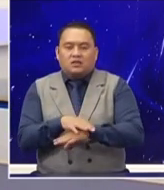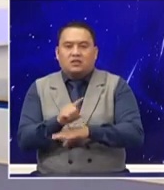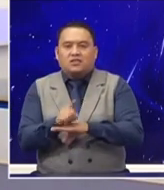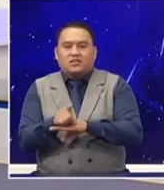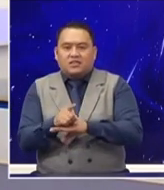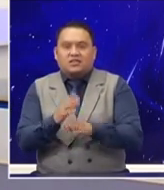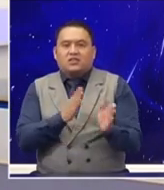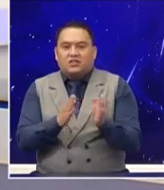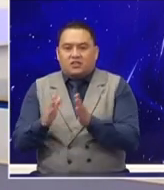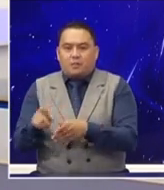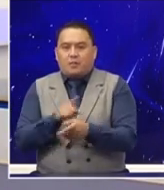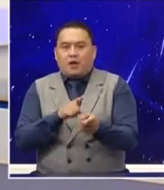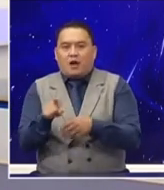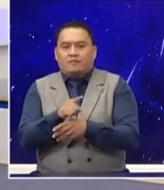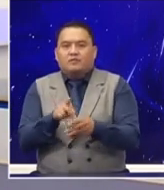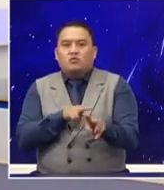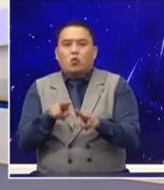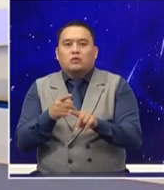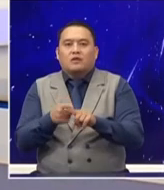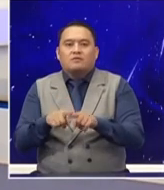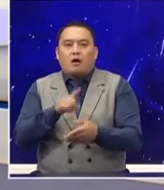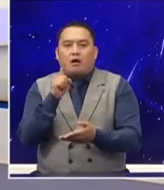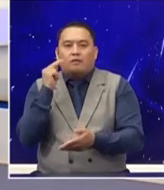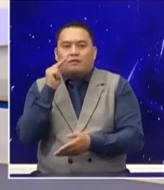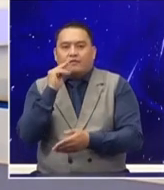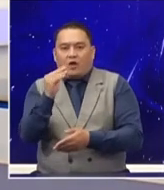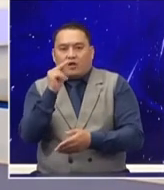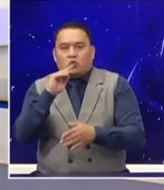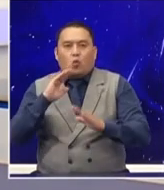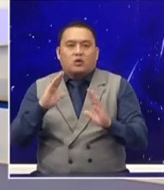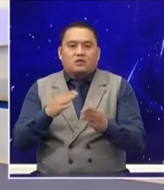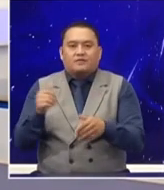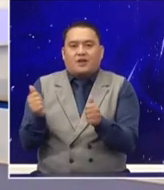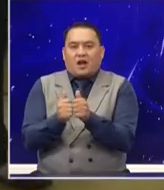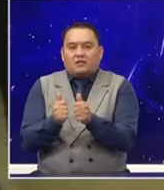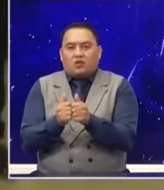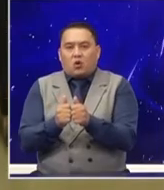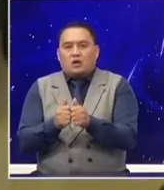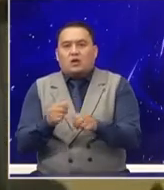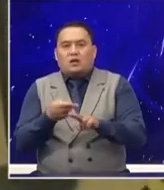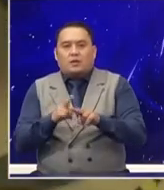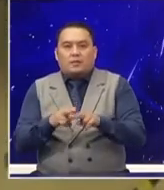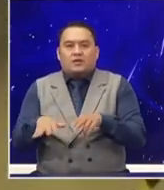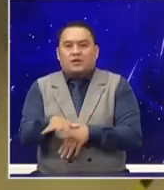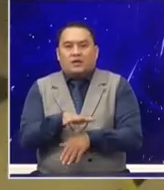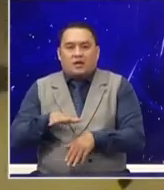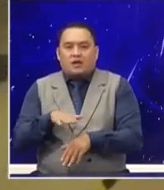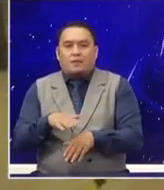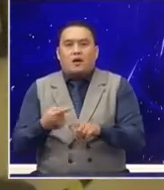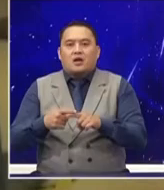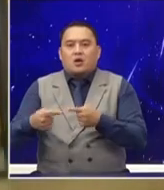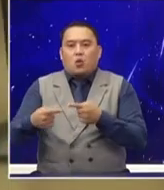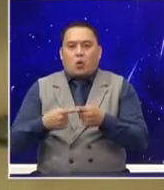геолокацией. Система навигации отслеживает передвижение обидчиков и в случае их приближения к жертве на небезопасное для той